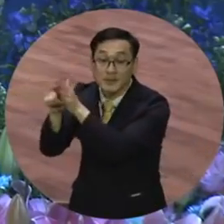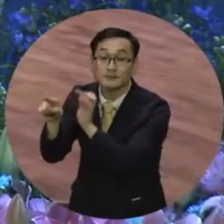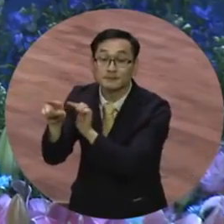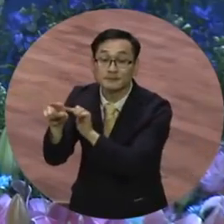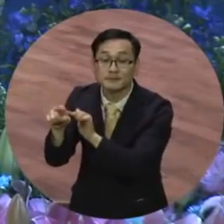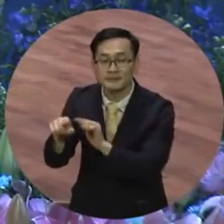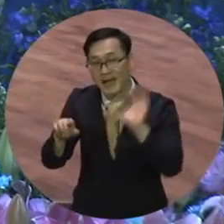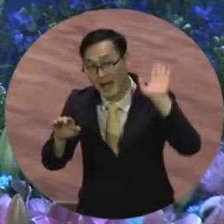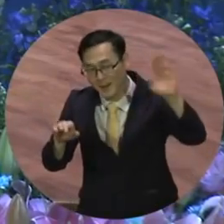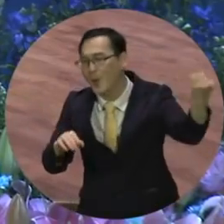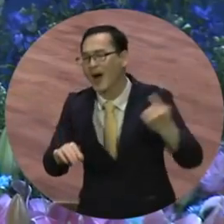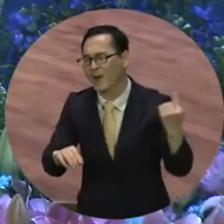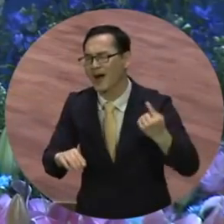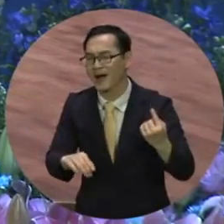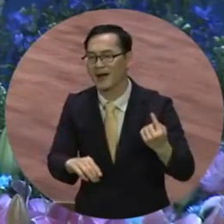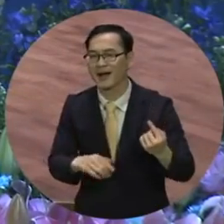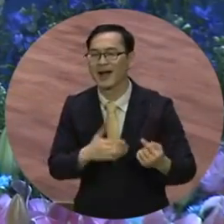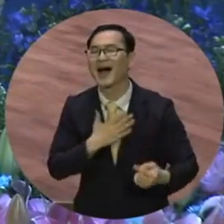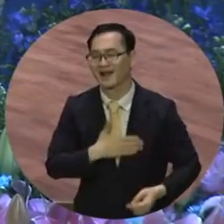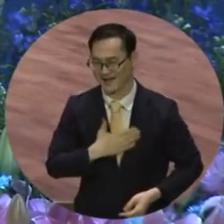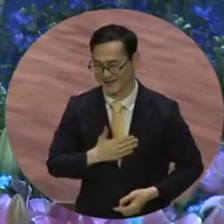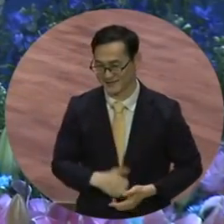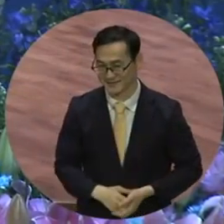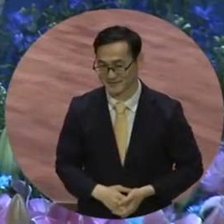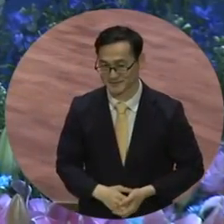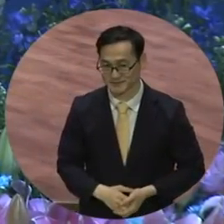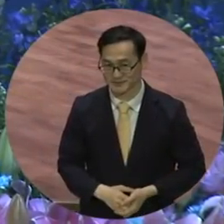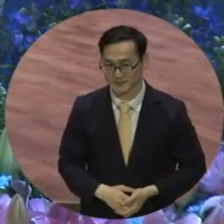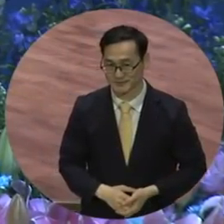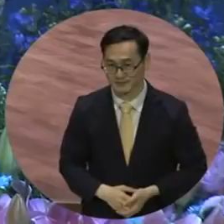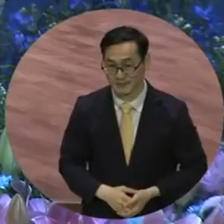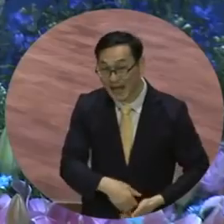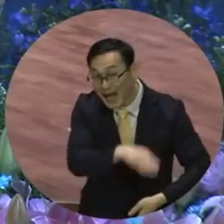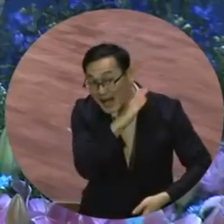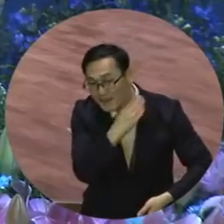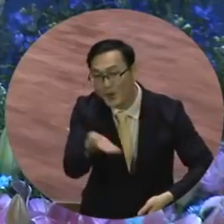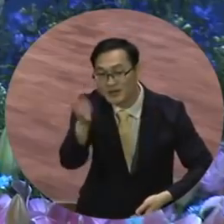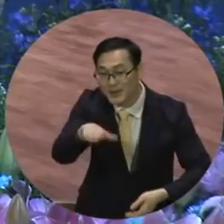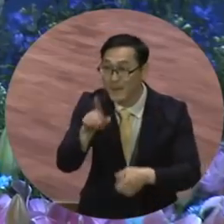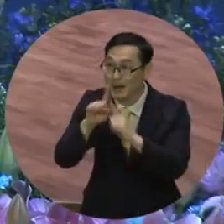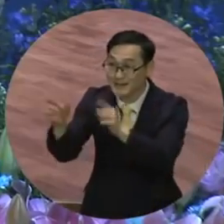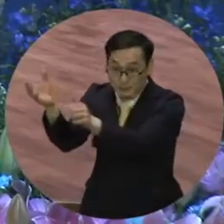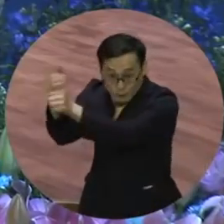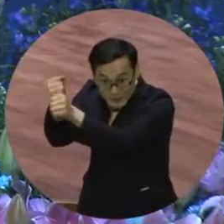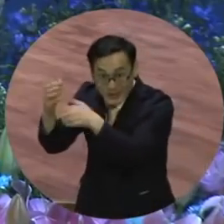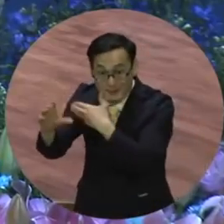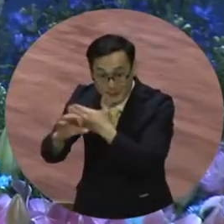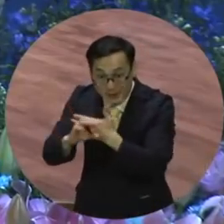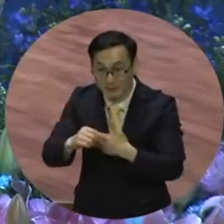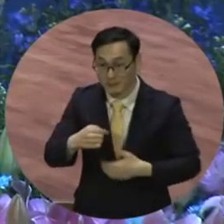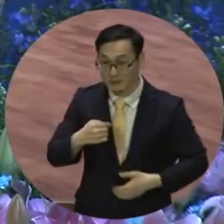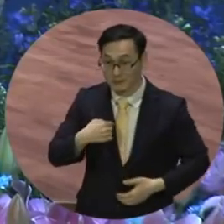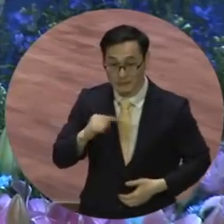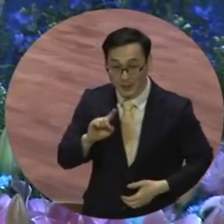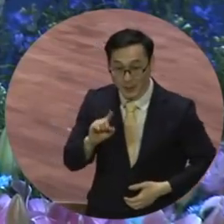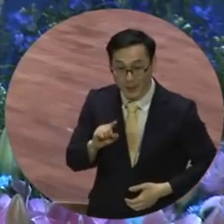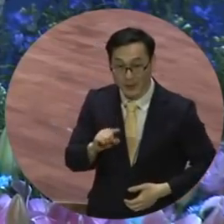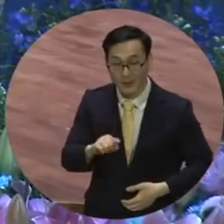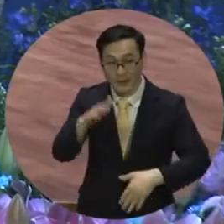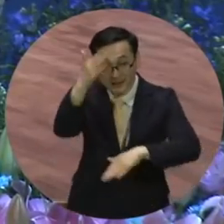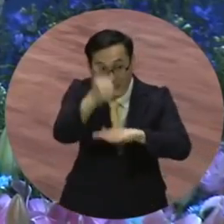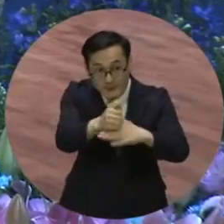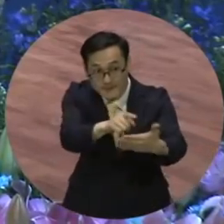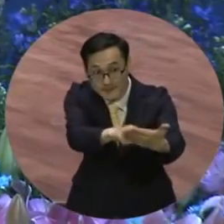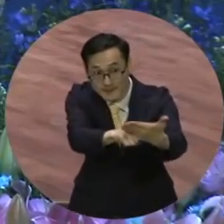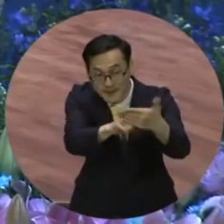눈에 보이지 않지만은 우리가 말씀을 붙잡고 있으면 믿음이 뭐요? 믿음, 내 믿음이 어떻게 해요?